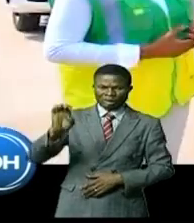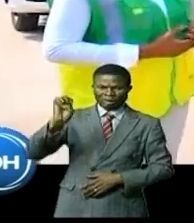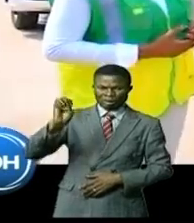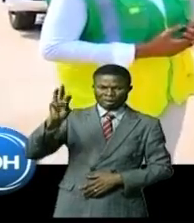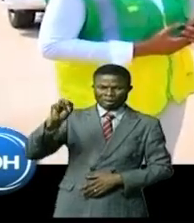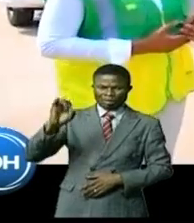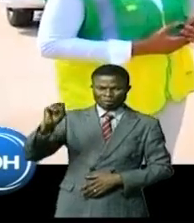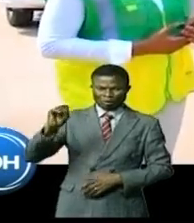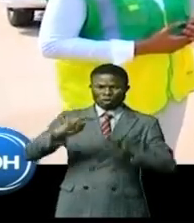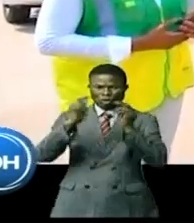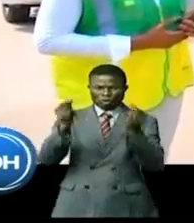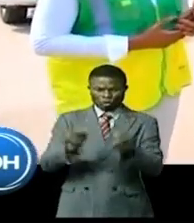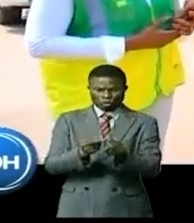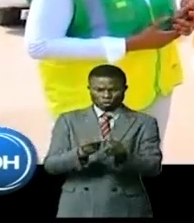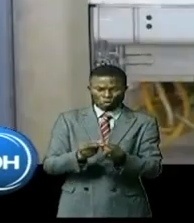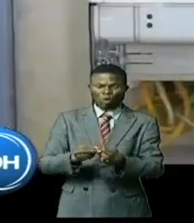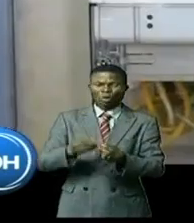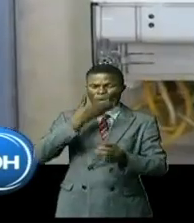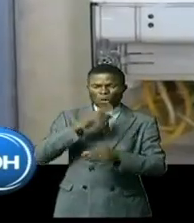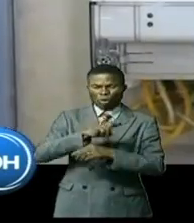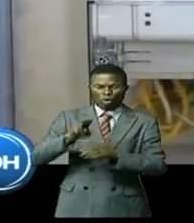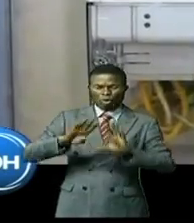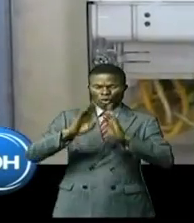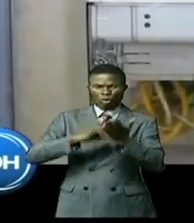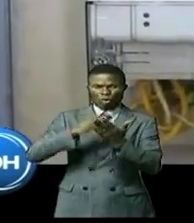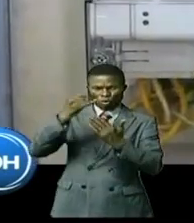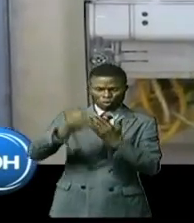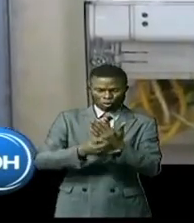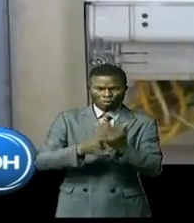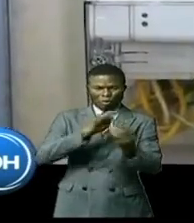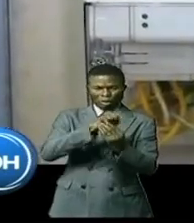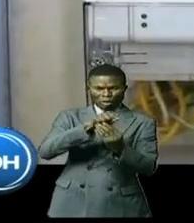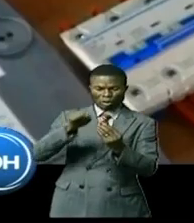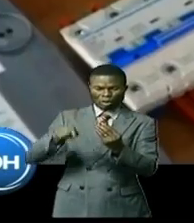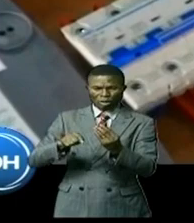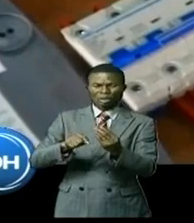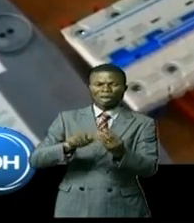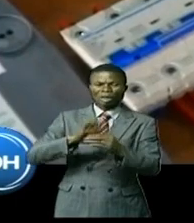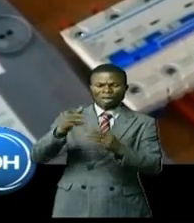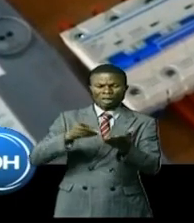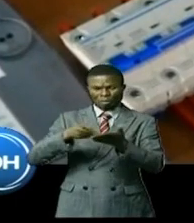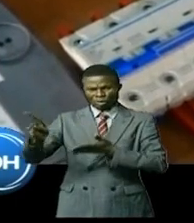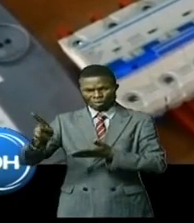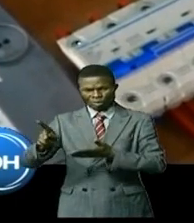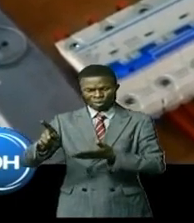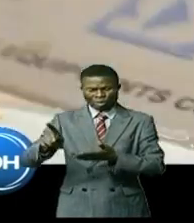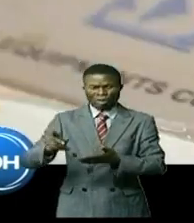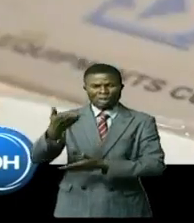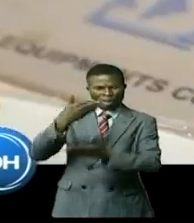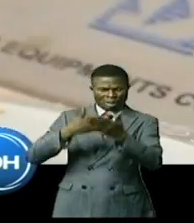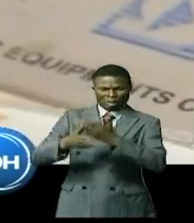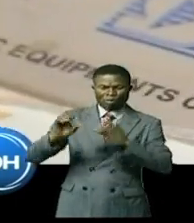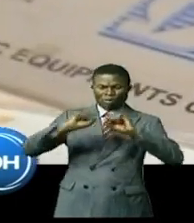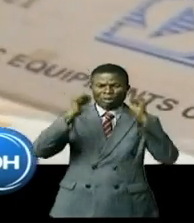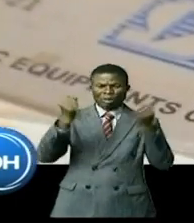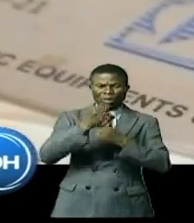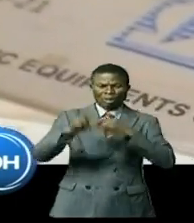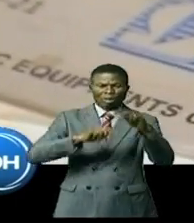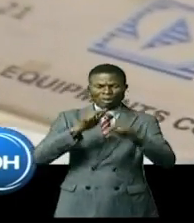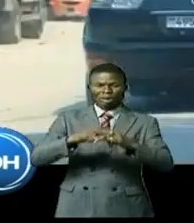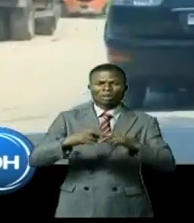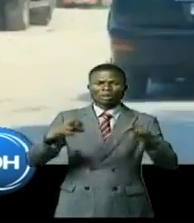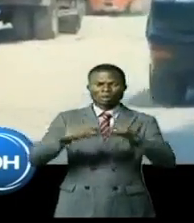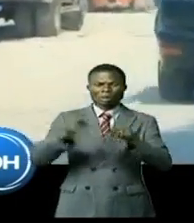Task Force pour le suivi de tous les projets des compteurs après paiement et à télérelève à la Société nationale